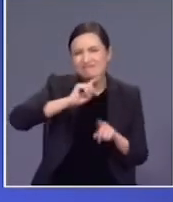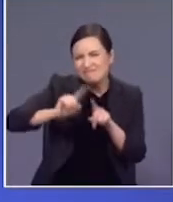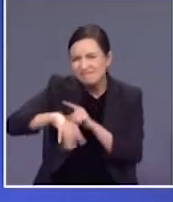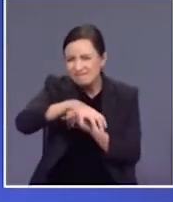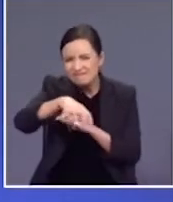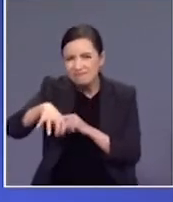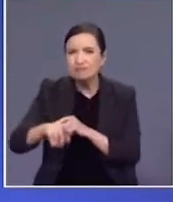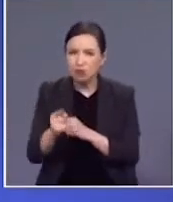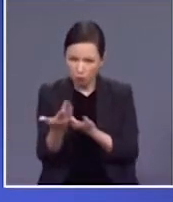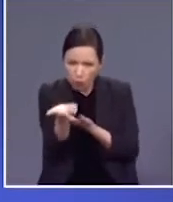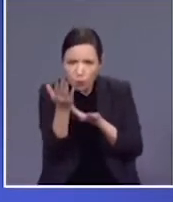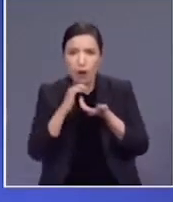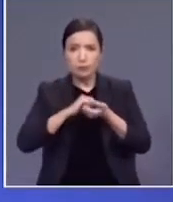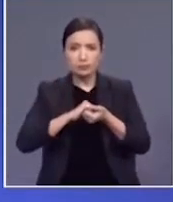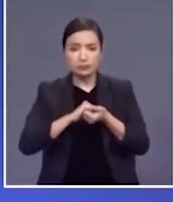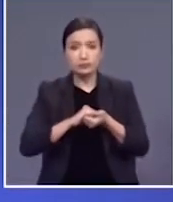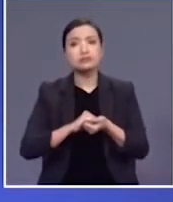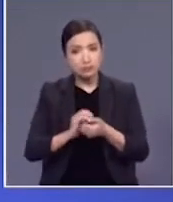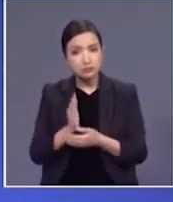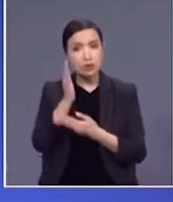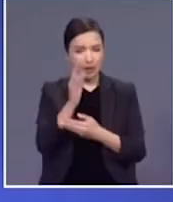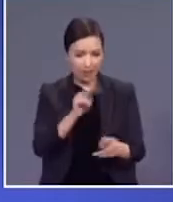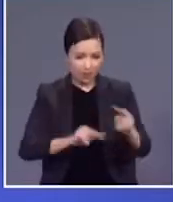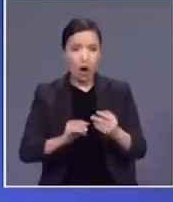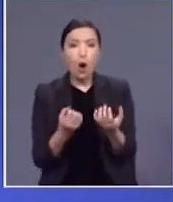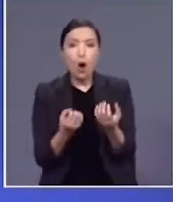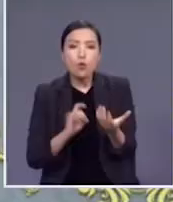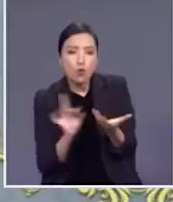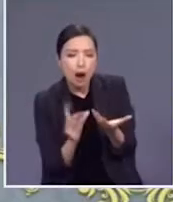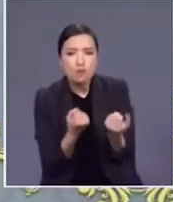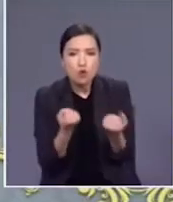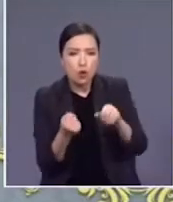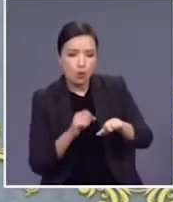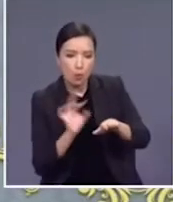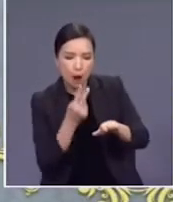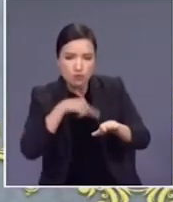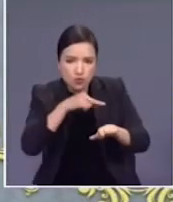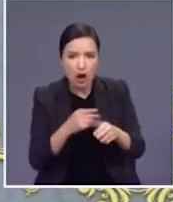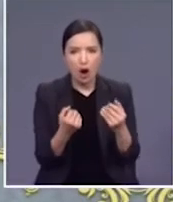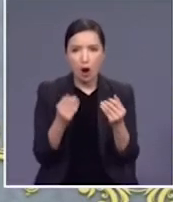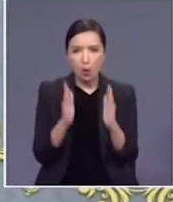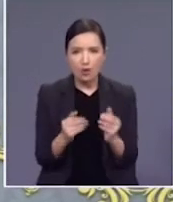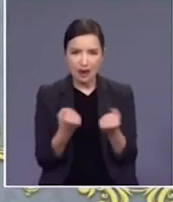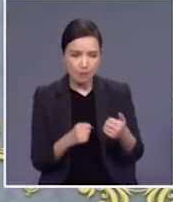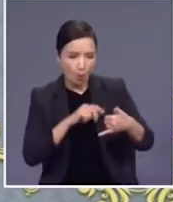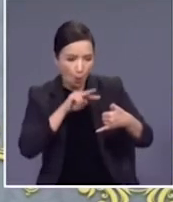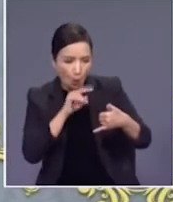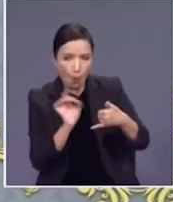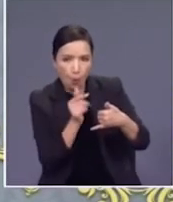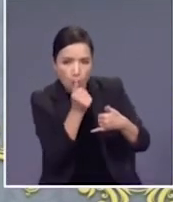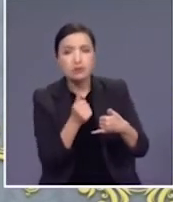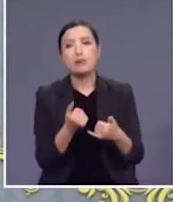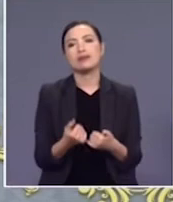ๆก็ต้องให้ความร่วมมือนะครับเพื่อเราจะได้มีการควบคุมคุณภาพรถคนขับรถให้ดีด้วยเกิดความไว้เนื้อเชื่อใจกับผู้รับบริการน